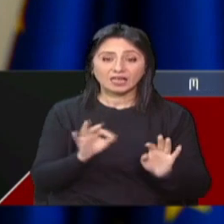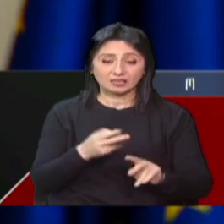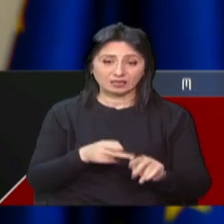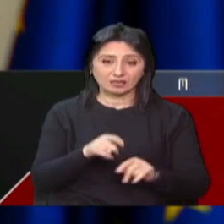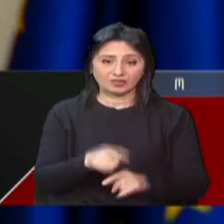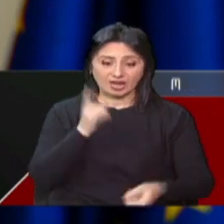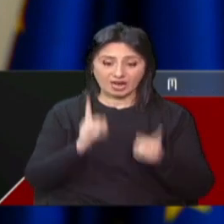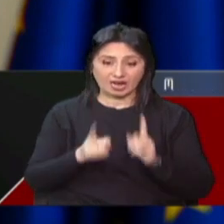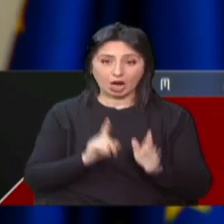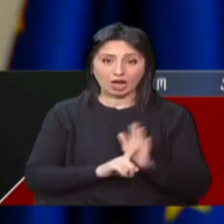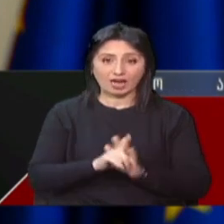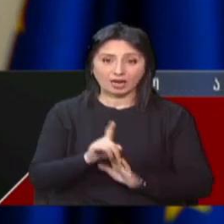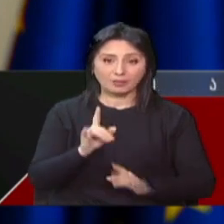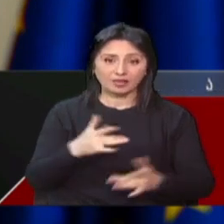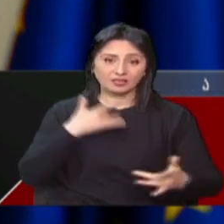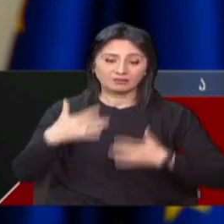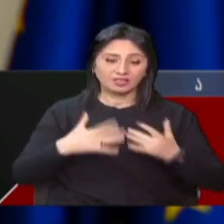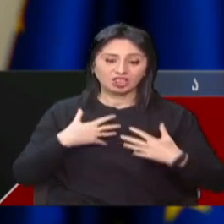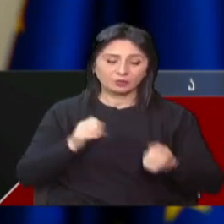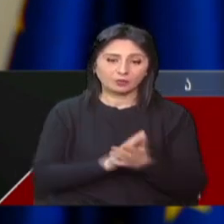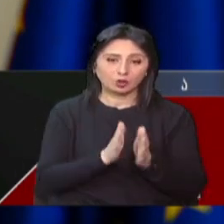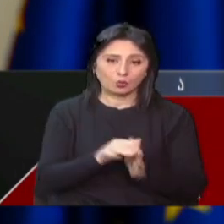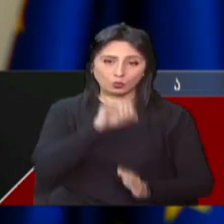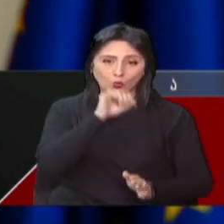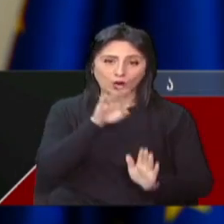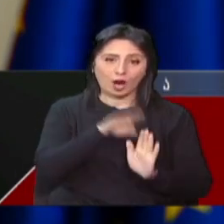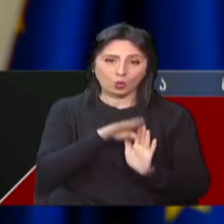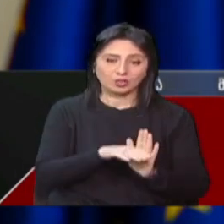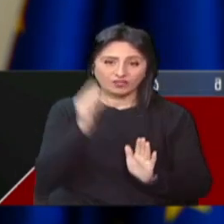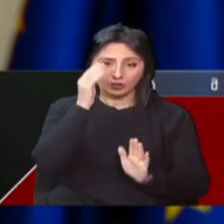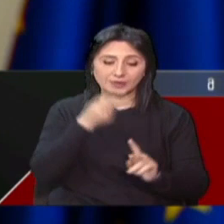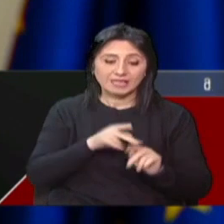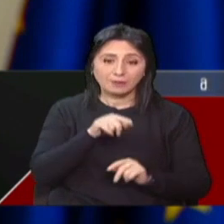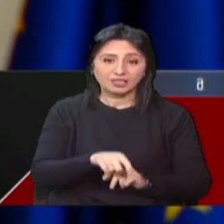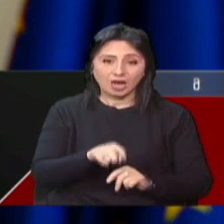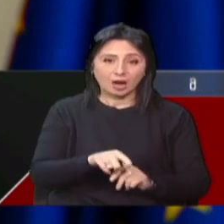ამას, რეალურად ქმნიან სიმულაციას ჯანმრთელობის მდგომარეობის გაუარესებისას,